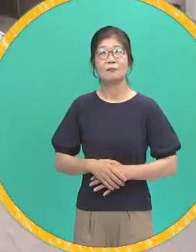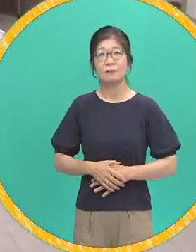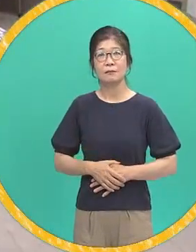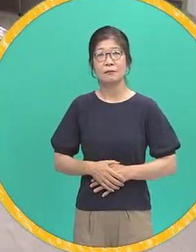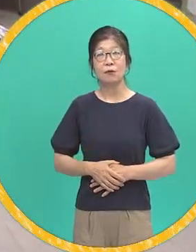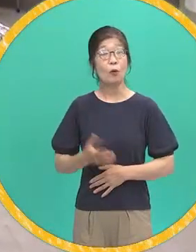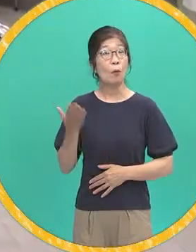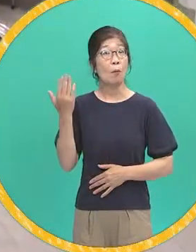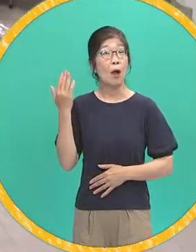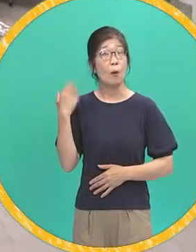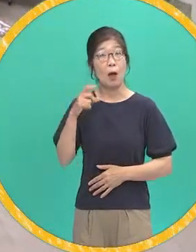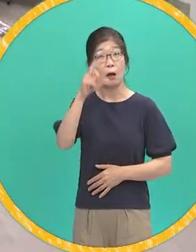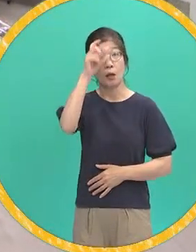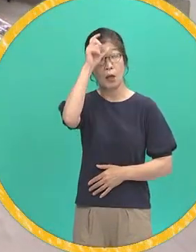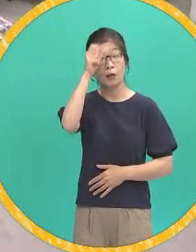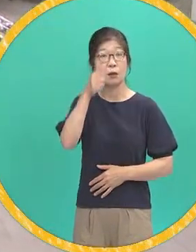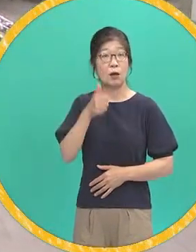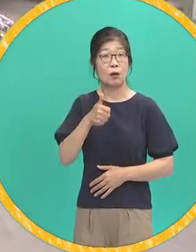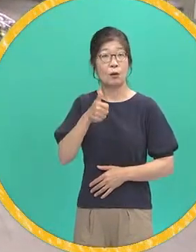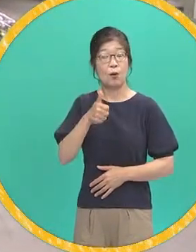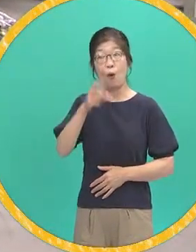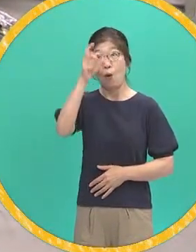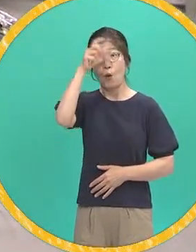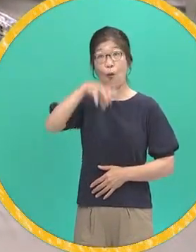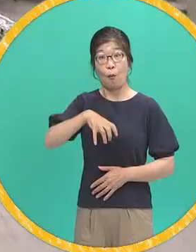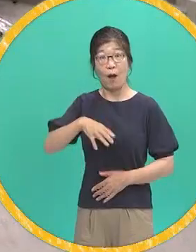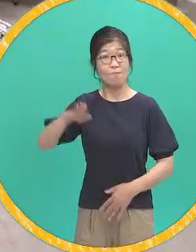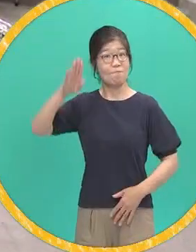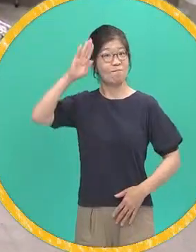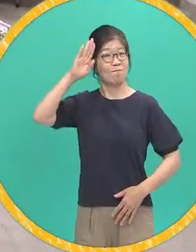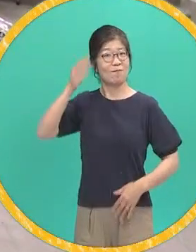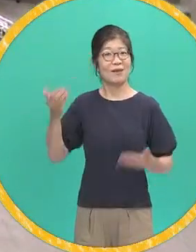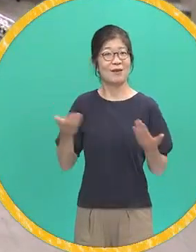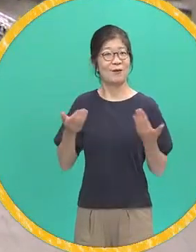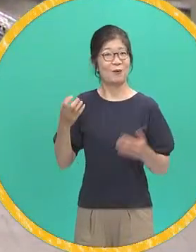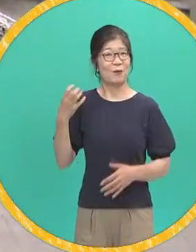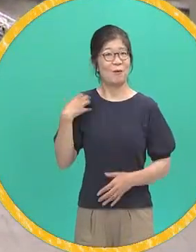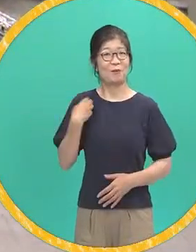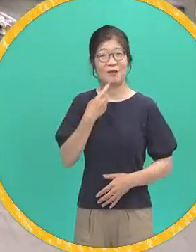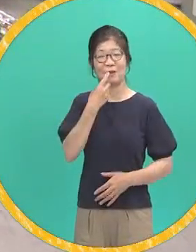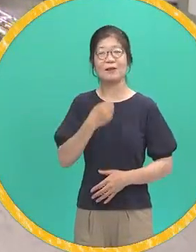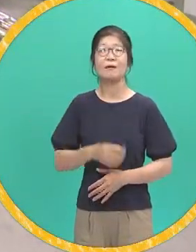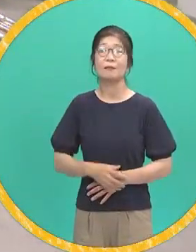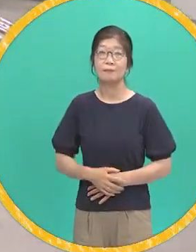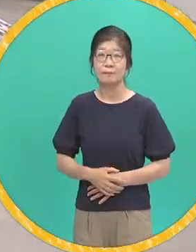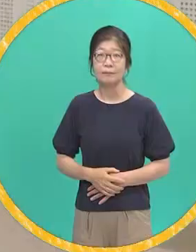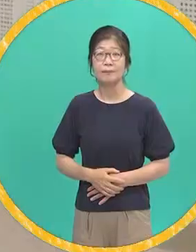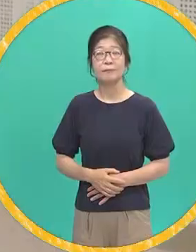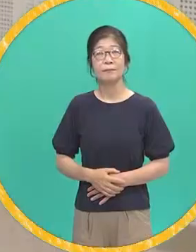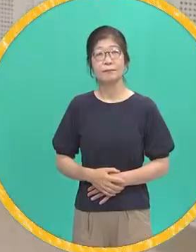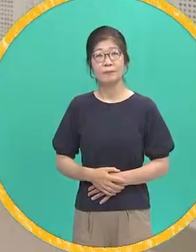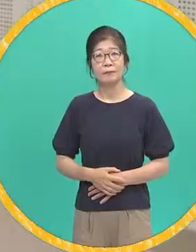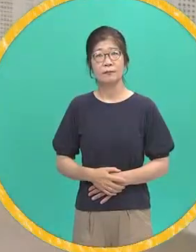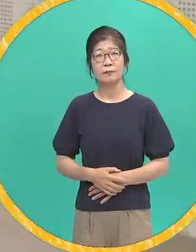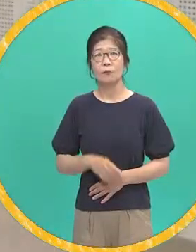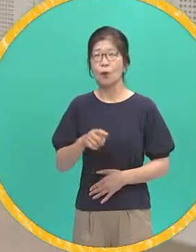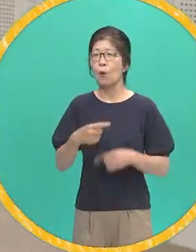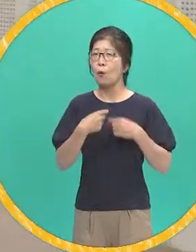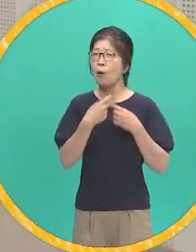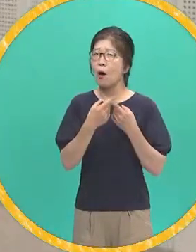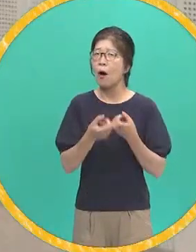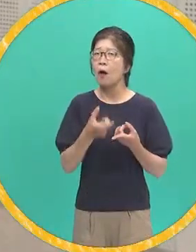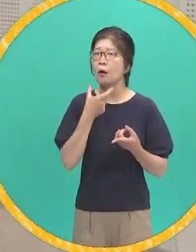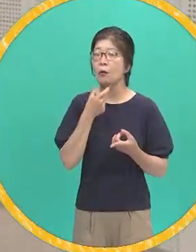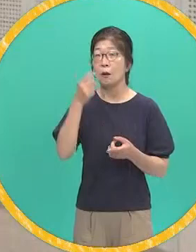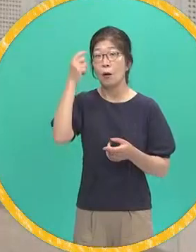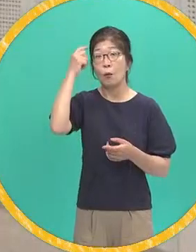た元々は警察署の交番勤務をしておりましたそうですまたなぜその10